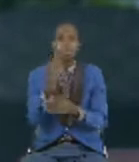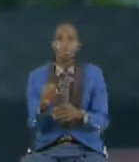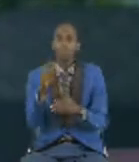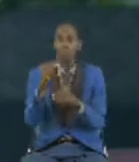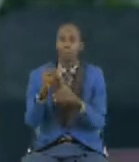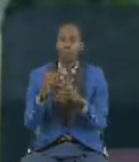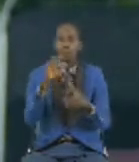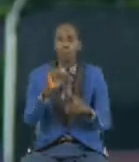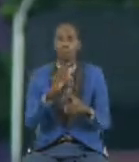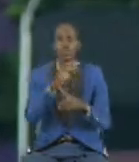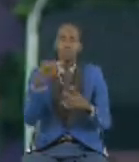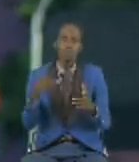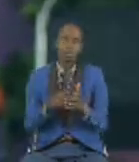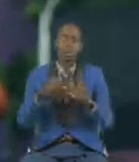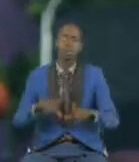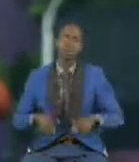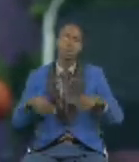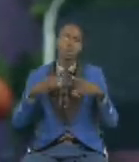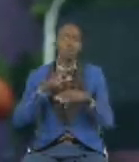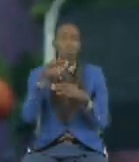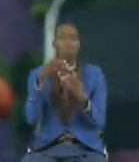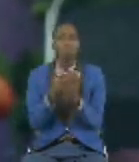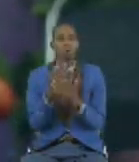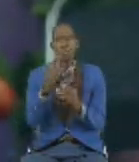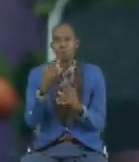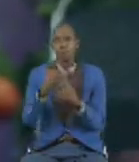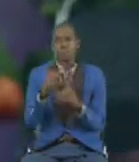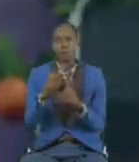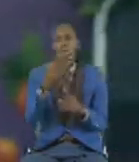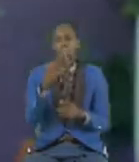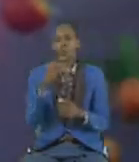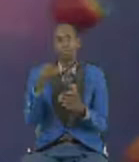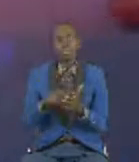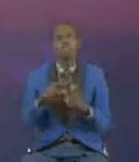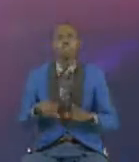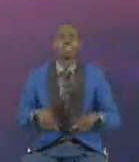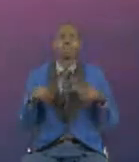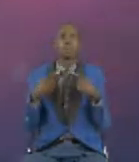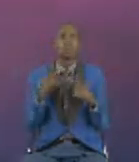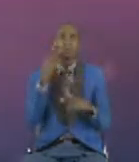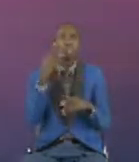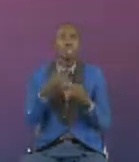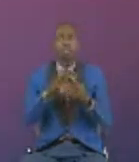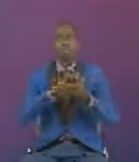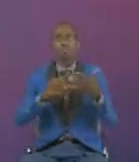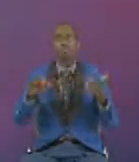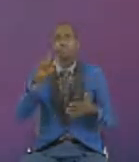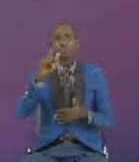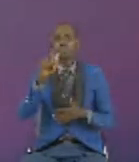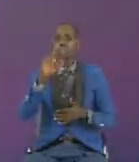cette vie. Toutes les paroles de cette vie. Verset